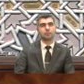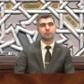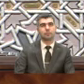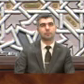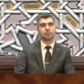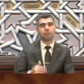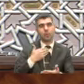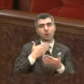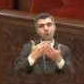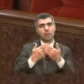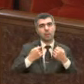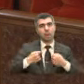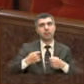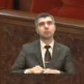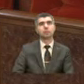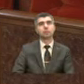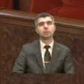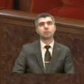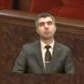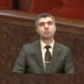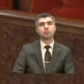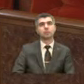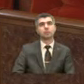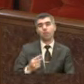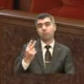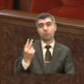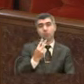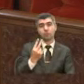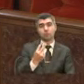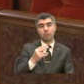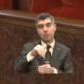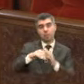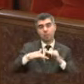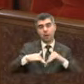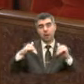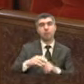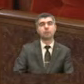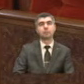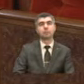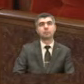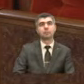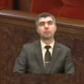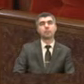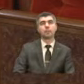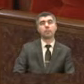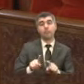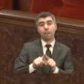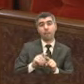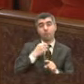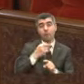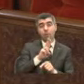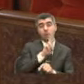شكرا السيد الرئيس، شكرا السيدين النائبين، شكرا للفريقين المحترمين على هذه الإحاطة. في